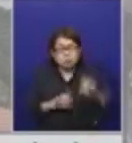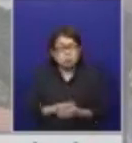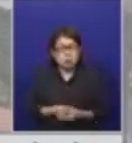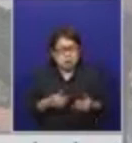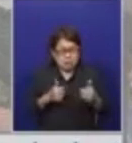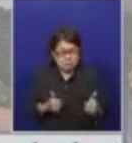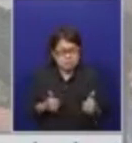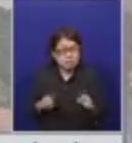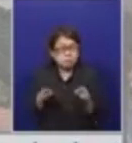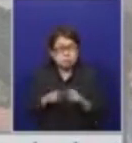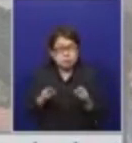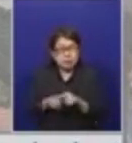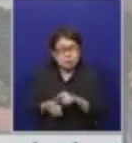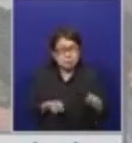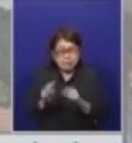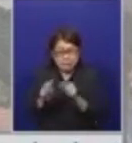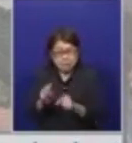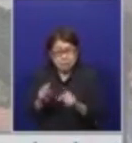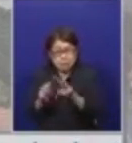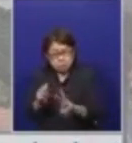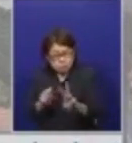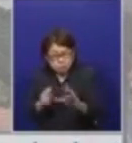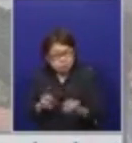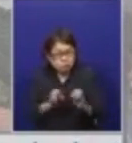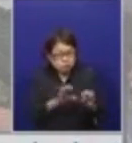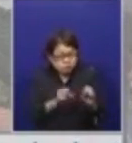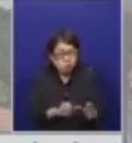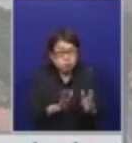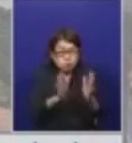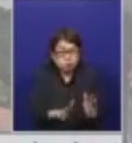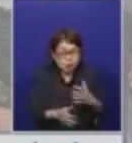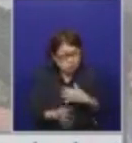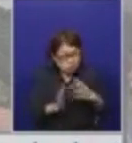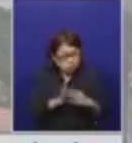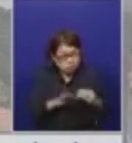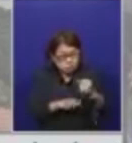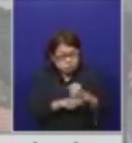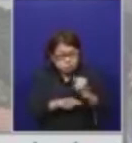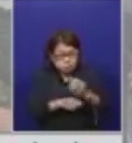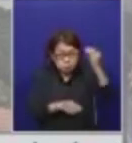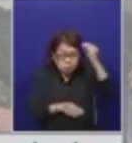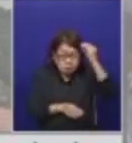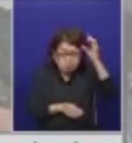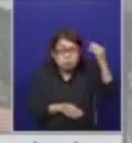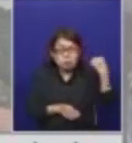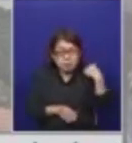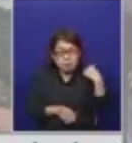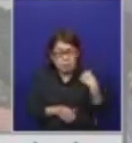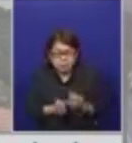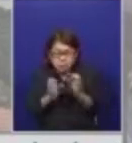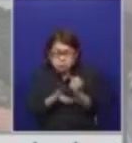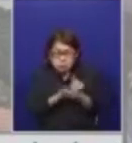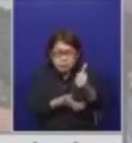สาหกิจนะครับและอาจารย์ในมหาวิทยาลัยนะครับด้านต่างๆที่อาจารย์สามารถช่วยเหลือได้นะครับด้านแรกก็จะเป็นเรื่องของ